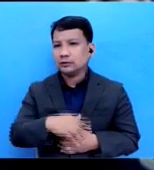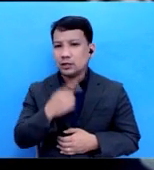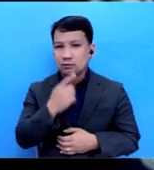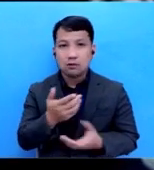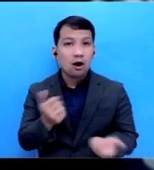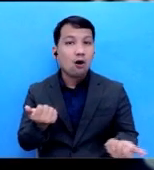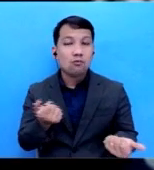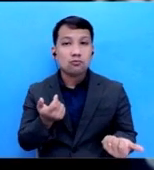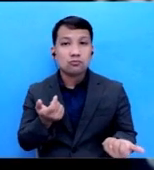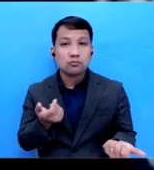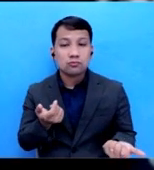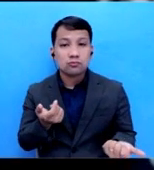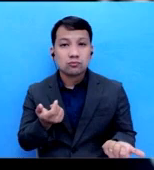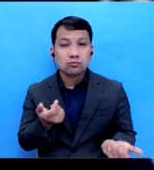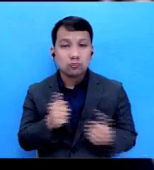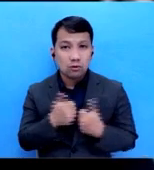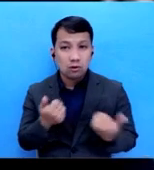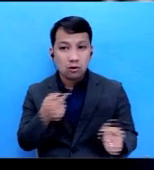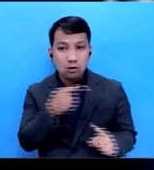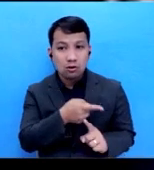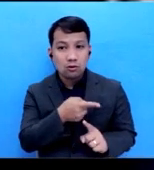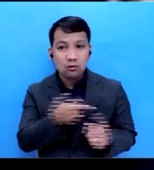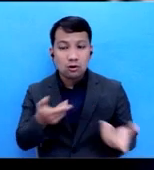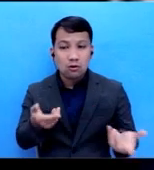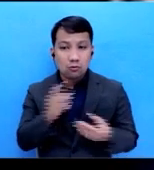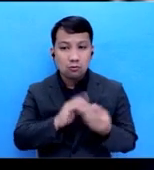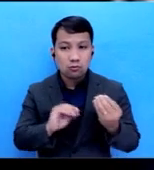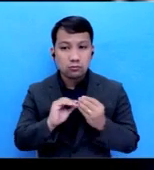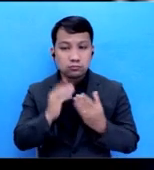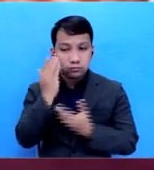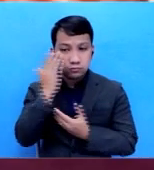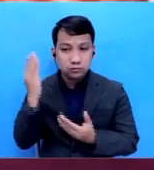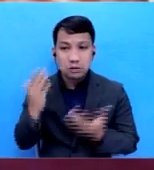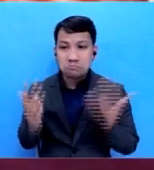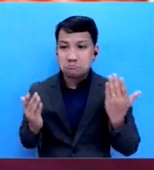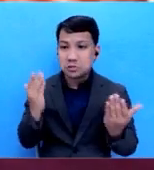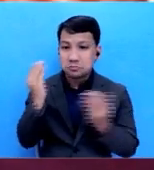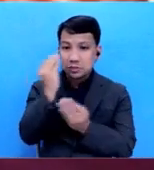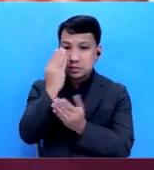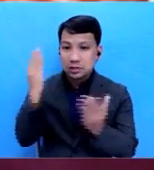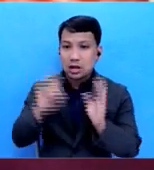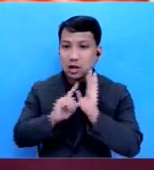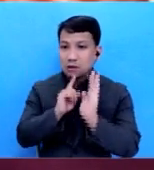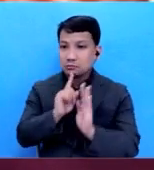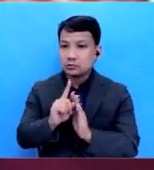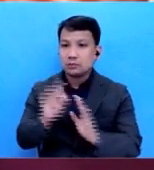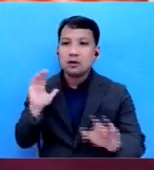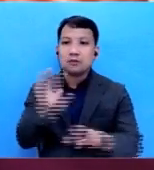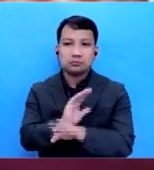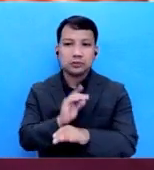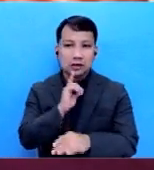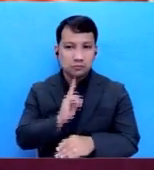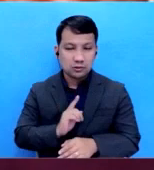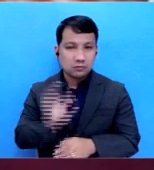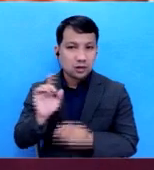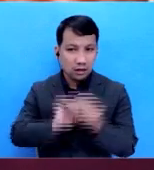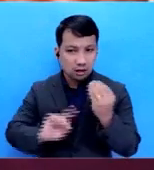question? Paano ko siya ikukos? Ang tutuhanan niyan siguro ay talagang natakot siya dun sa